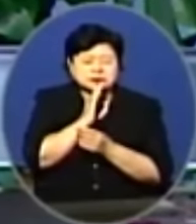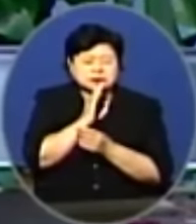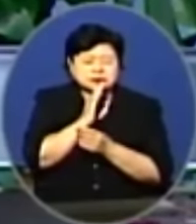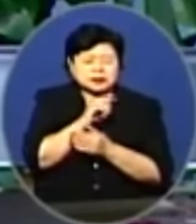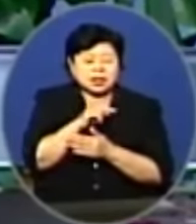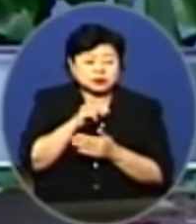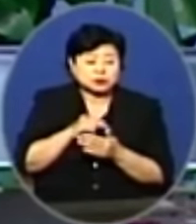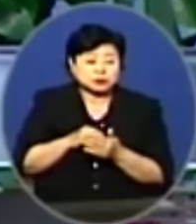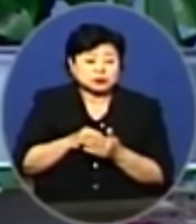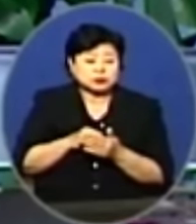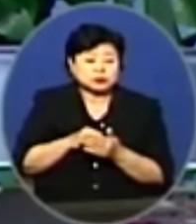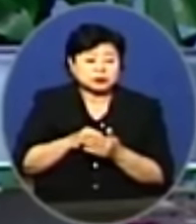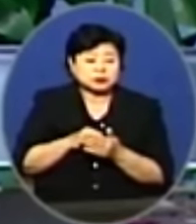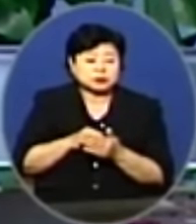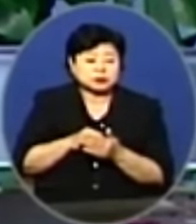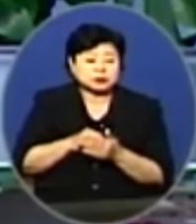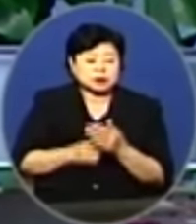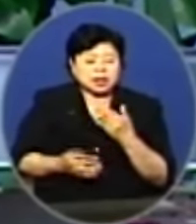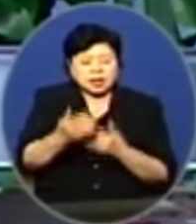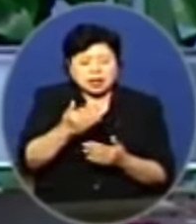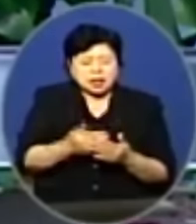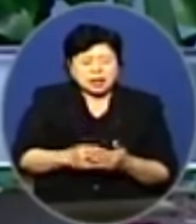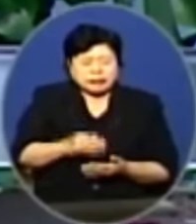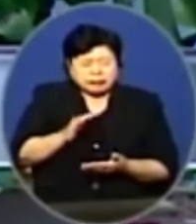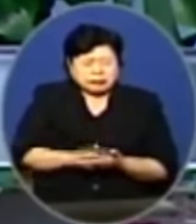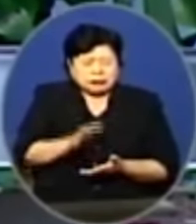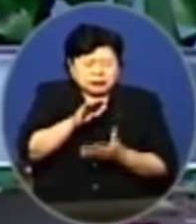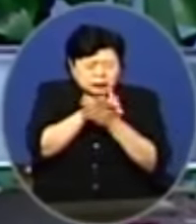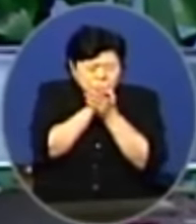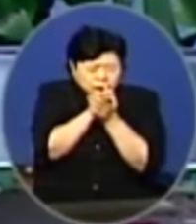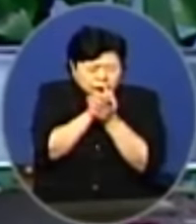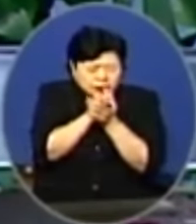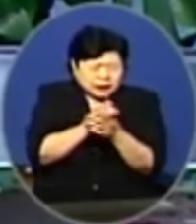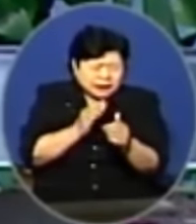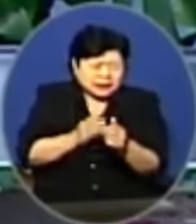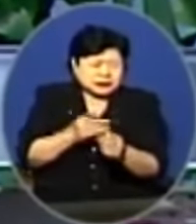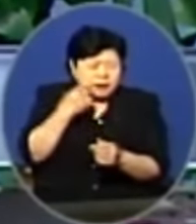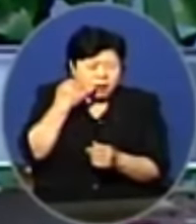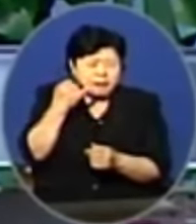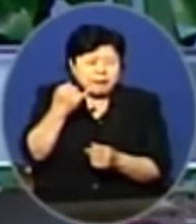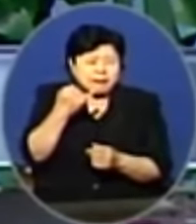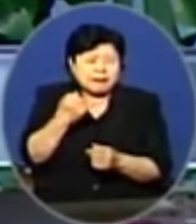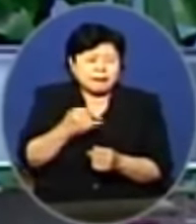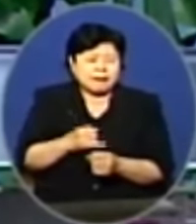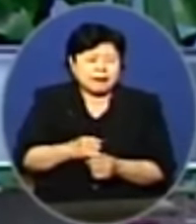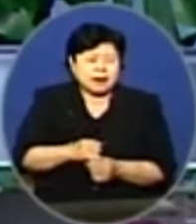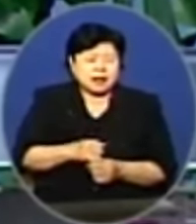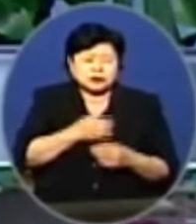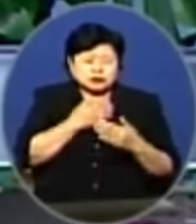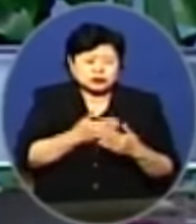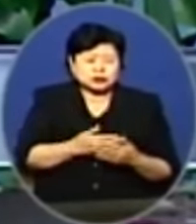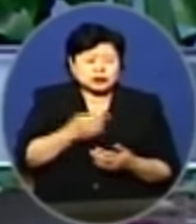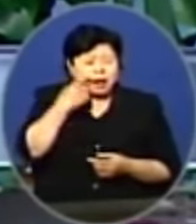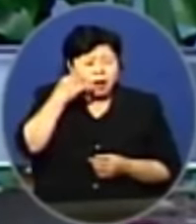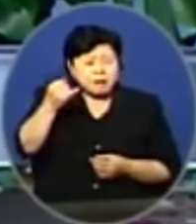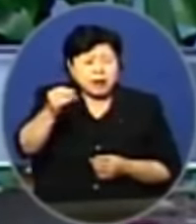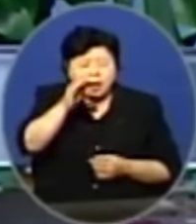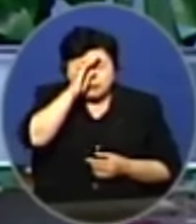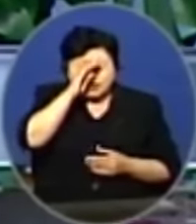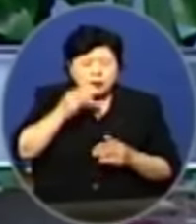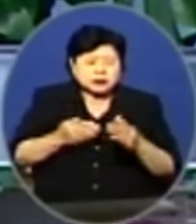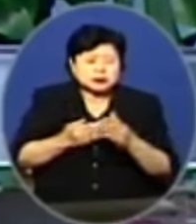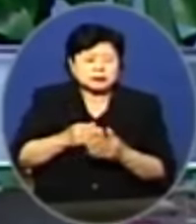속이 타는 기도를 했어요. 어머니 낳는 것도 대단히 중요하지만 어머니가 병에